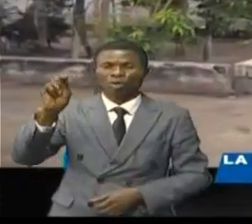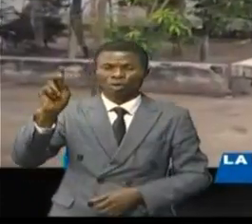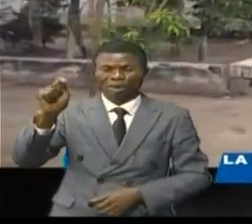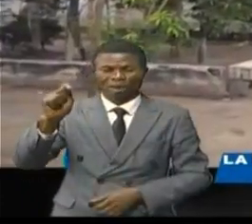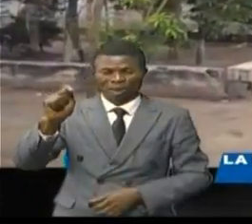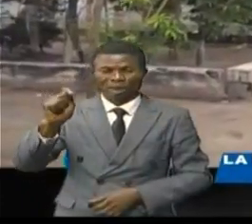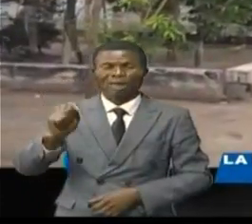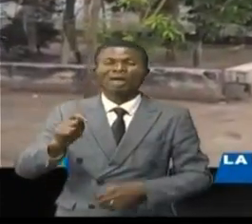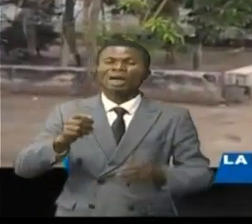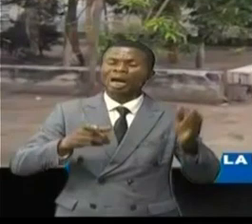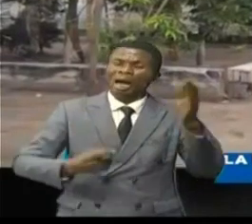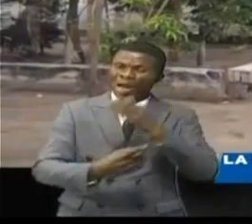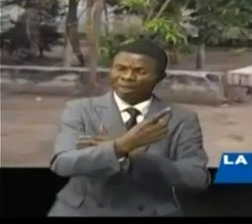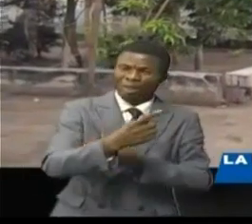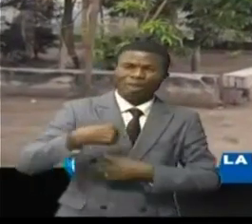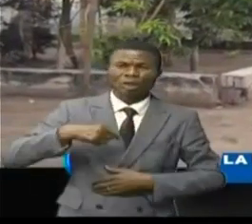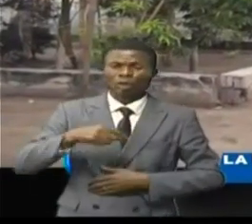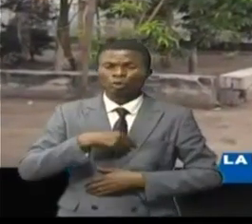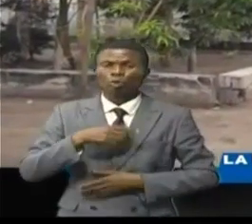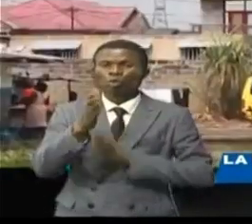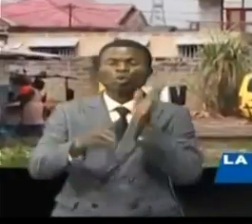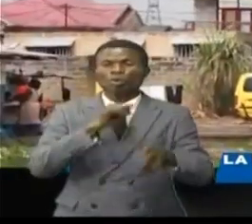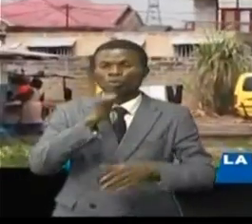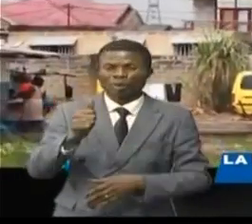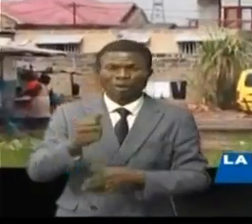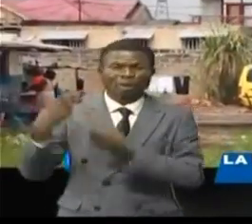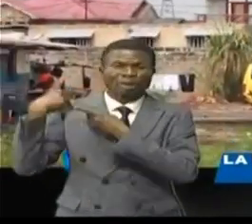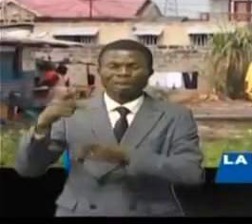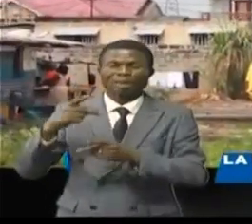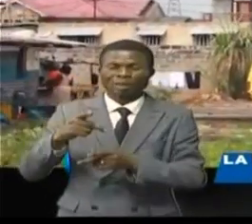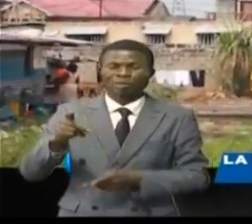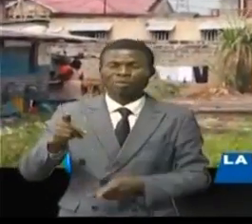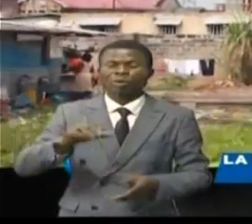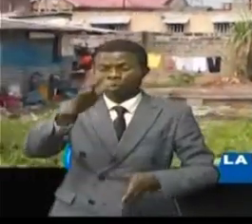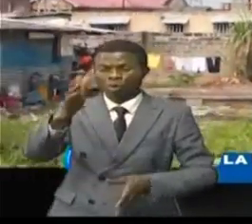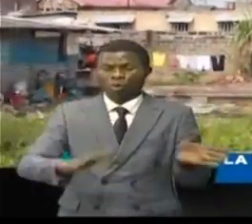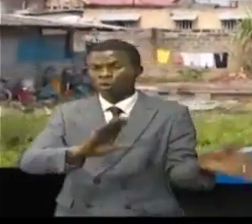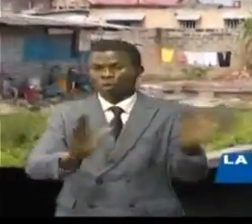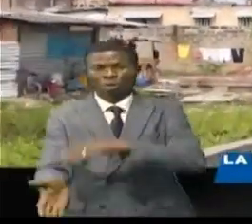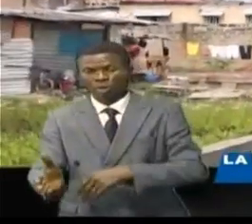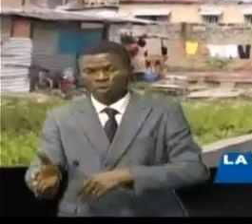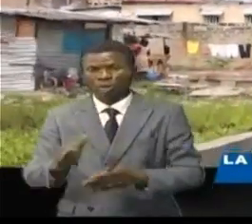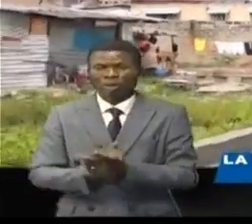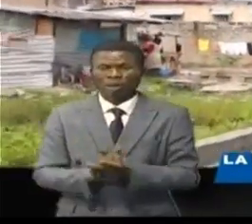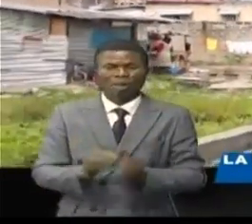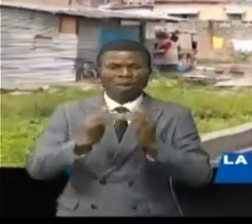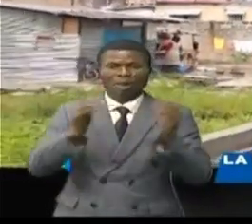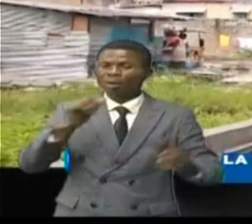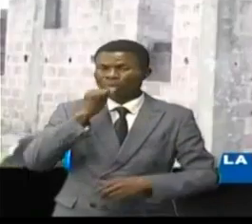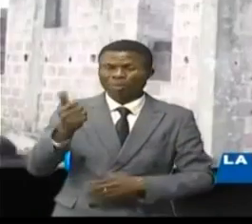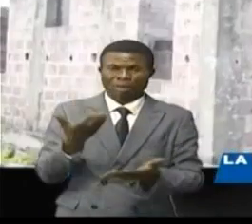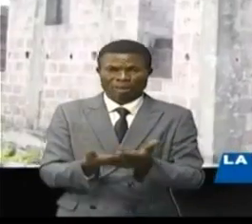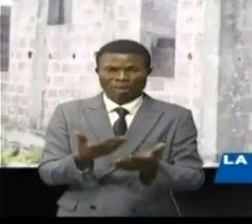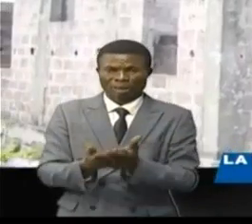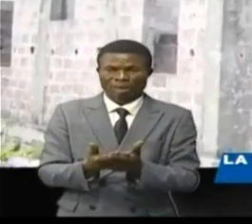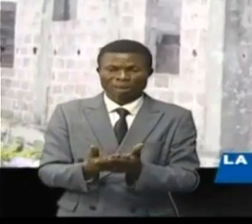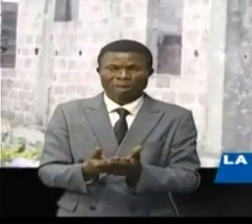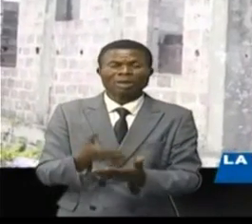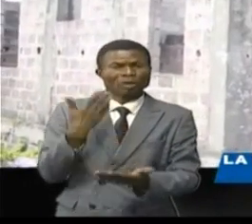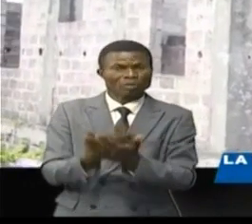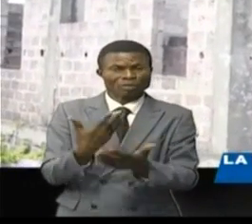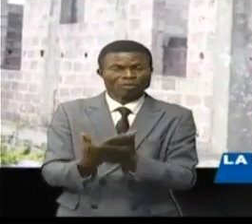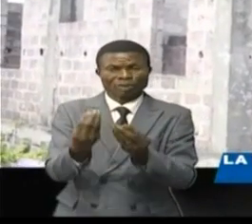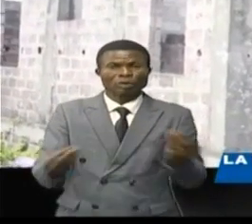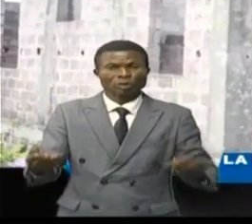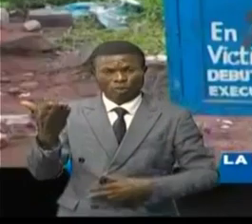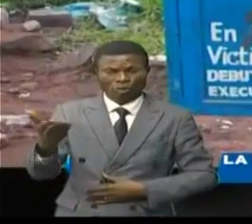sinistrés. Nous ne sommes pas des sinistrés de pluie, les sinistrés des érosions ou de quoi que ce soit. Il y a malaise à Sokopao. Il y a urgence à